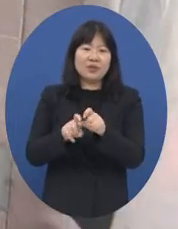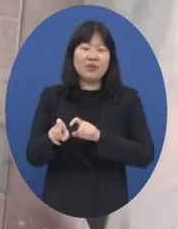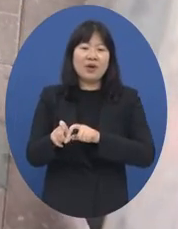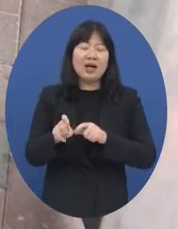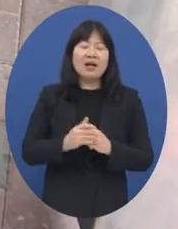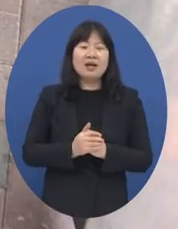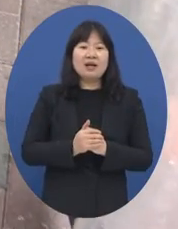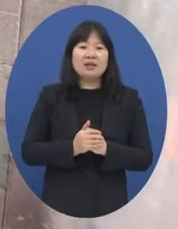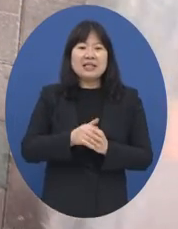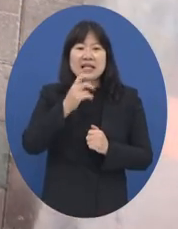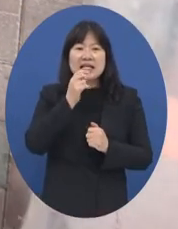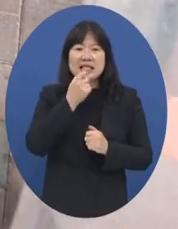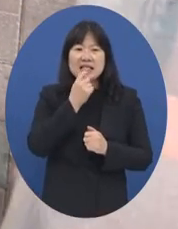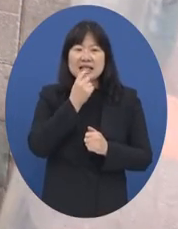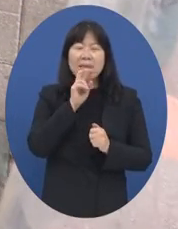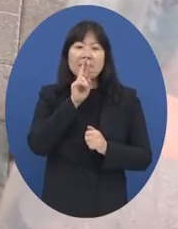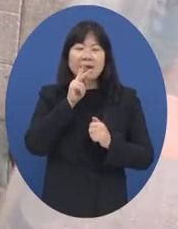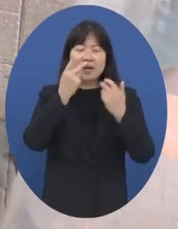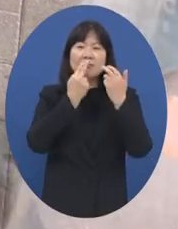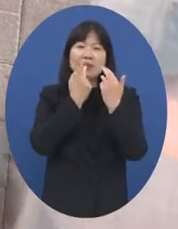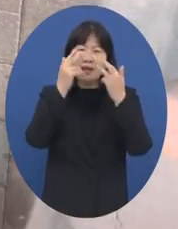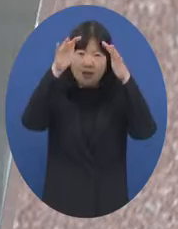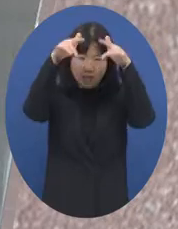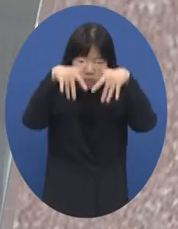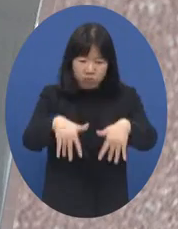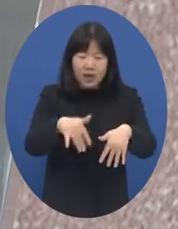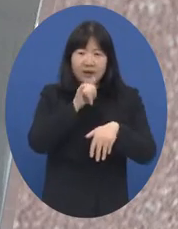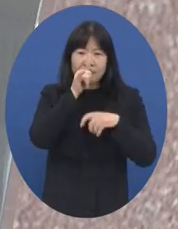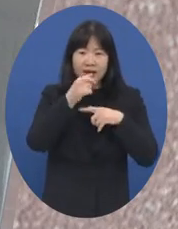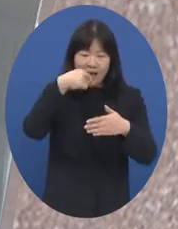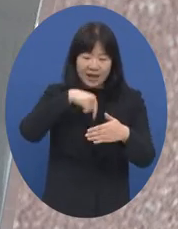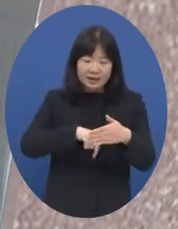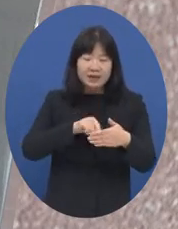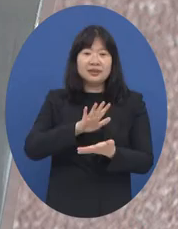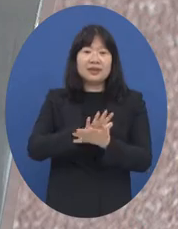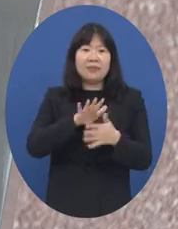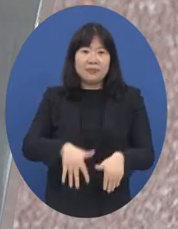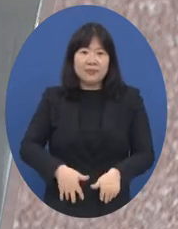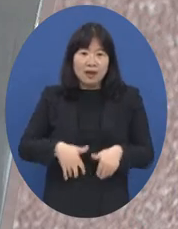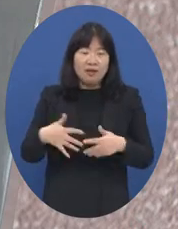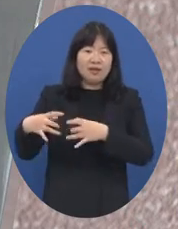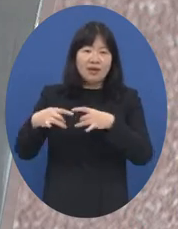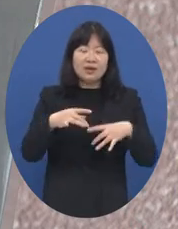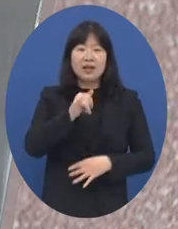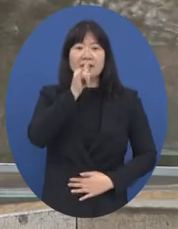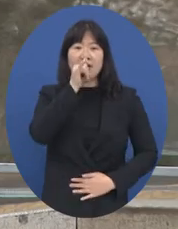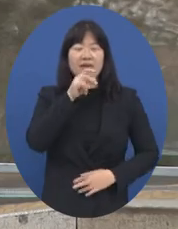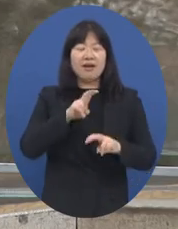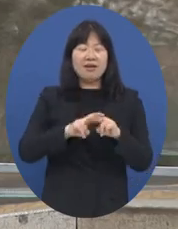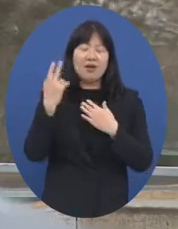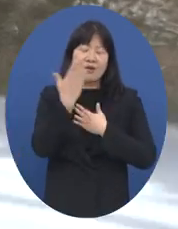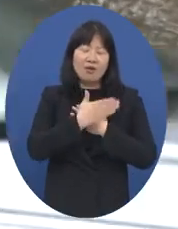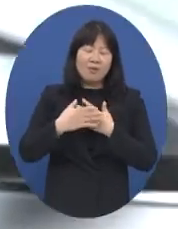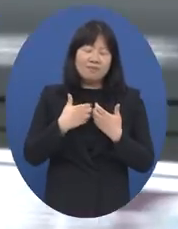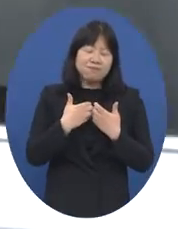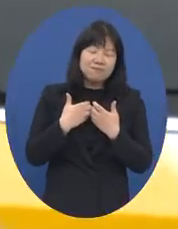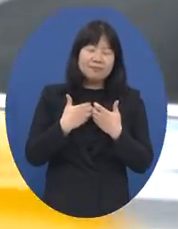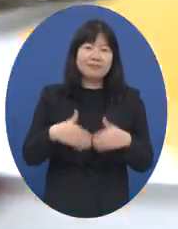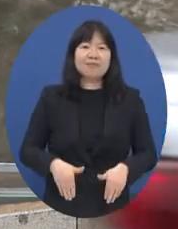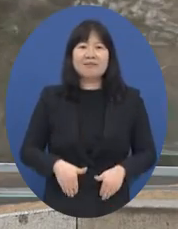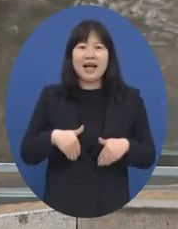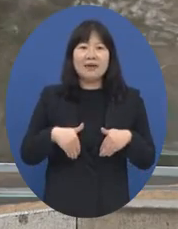각막이 살 수도 있습니다 가림막 안쪽에 의자 인 열선이 깔렸습니다 앉으면 언 몸을 녹일 수 있는 훈훈한